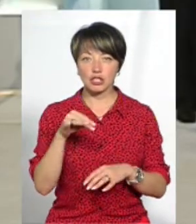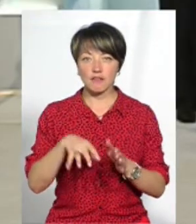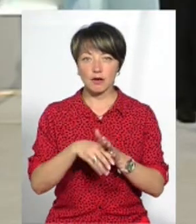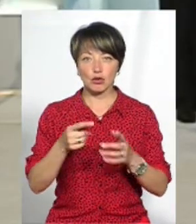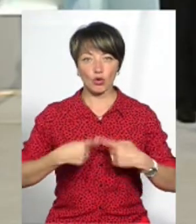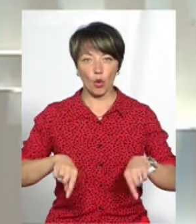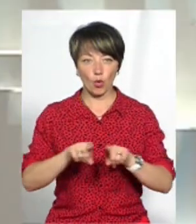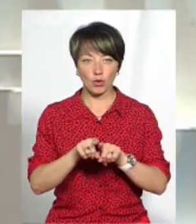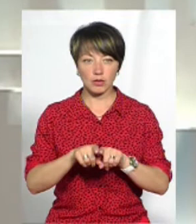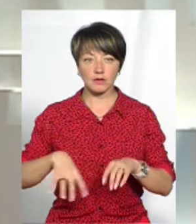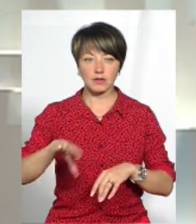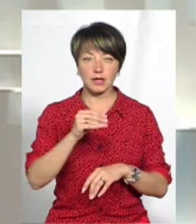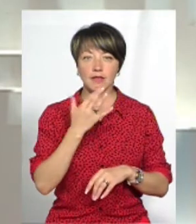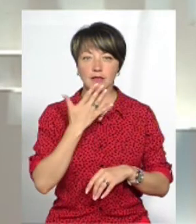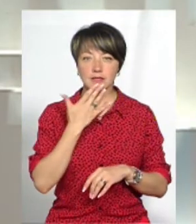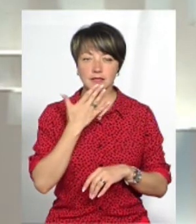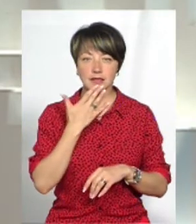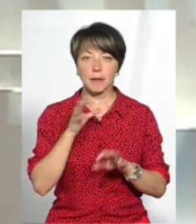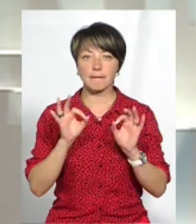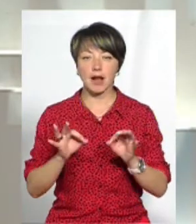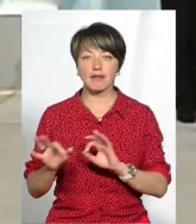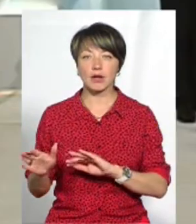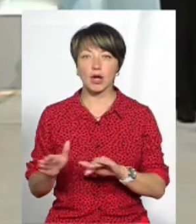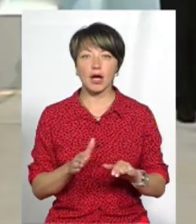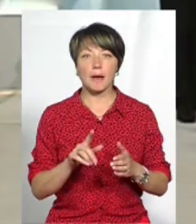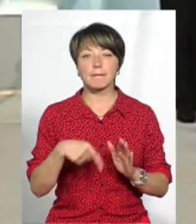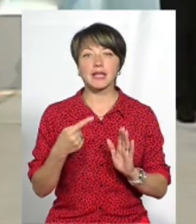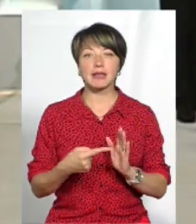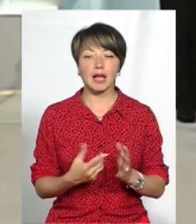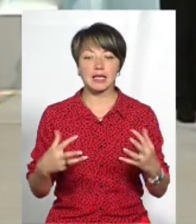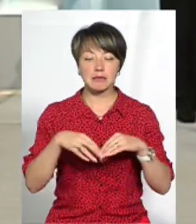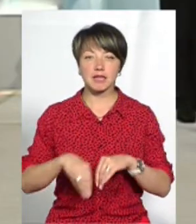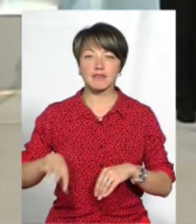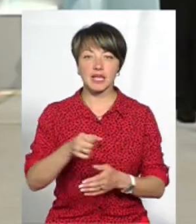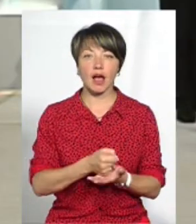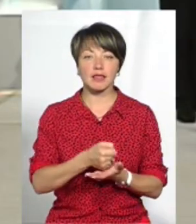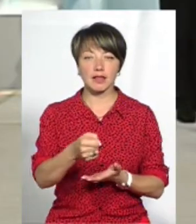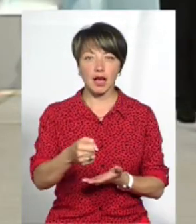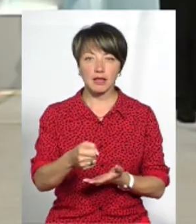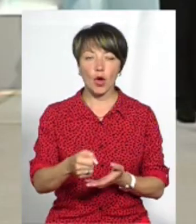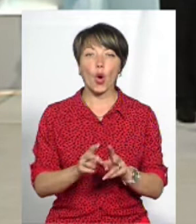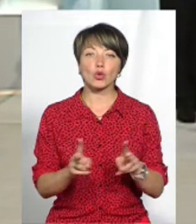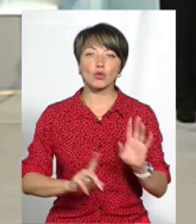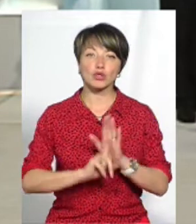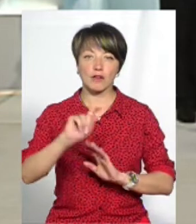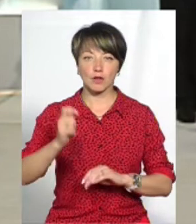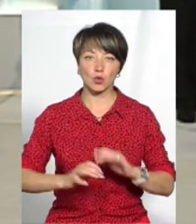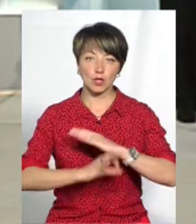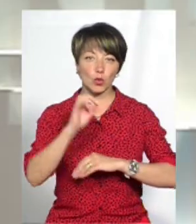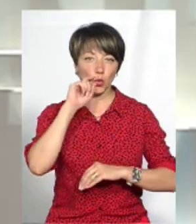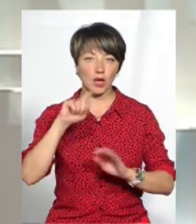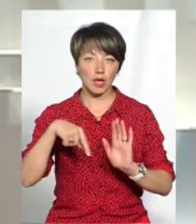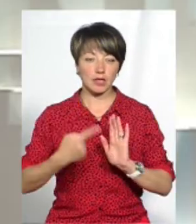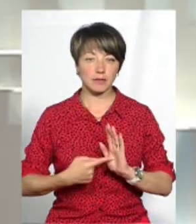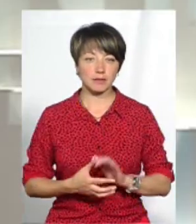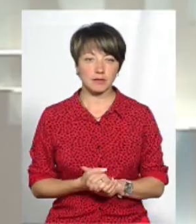виборчого округу? Усієї нації. Правильно. І питання спільне для всіх кандидатів. Хто почав війну на сході